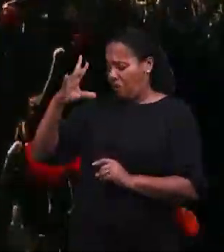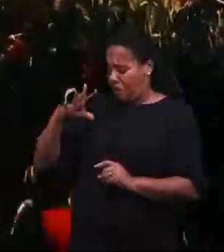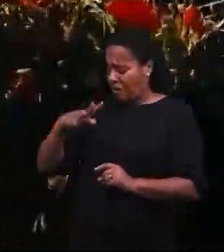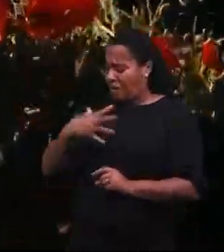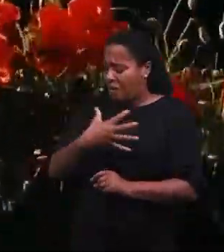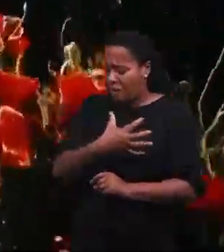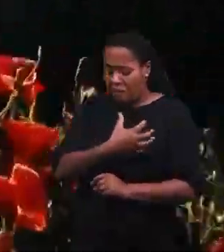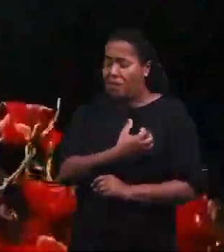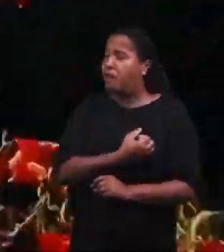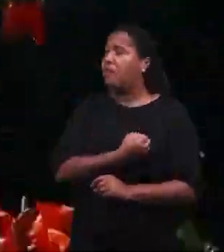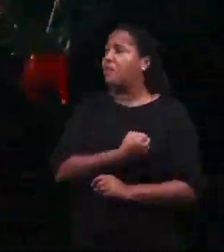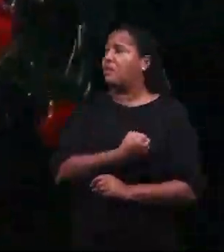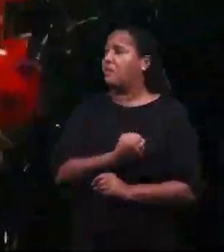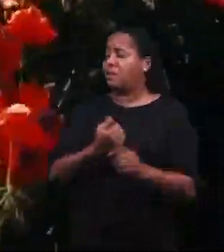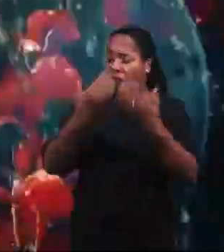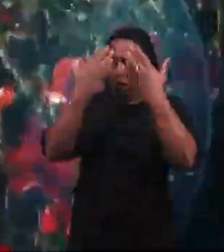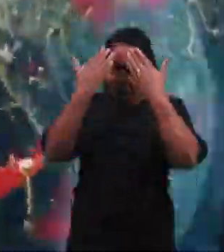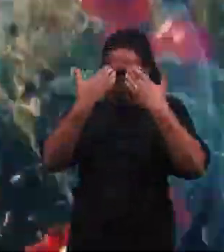О